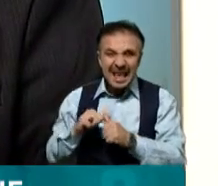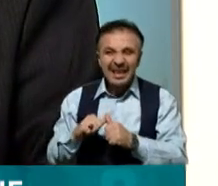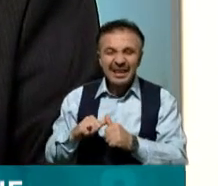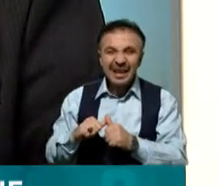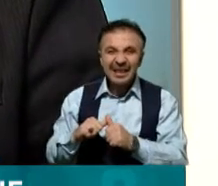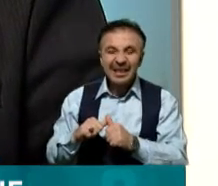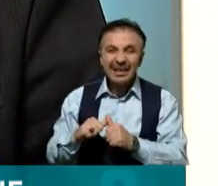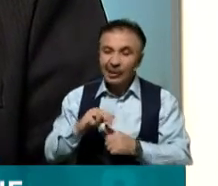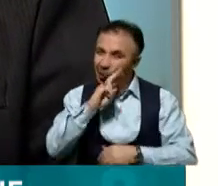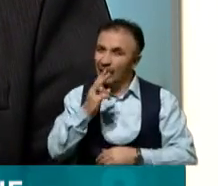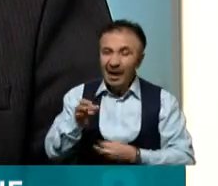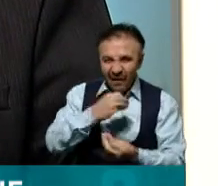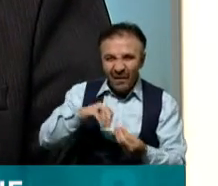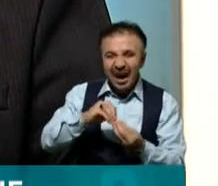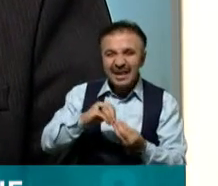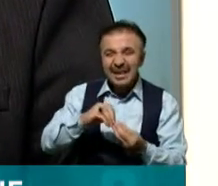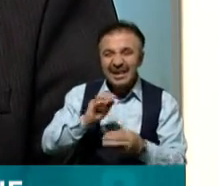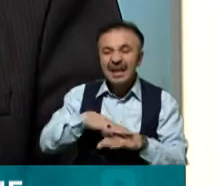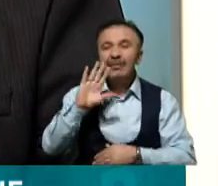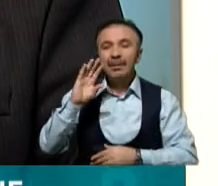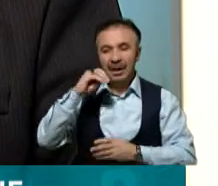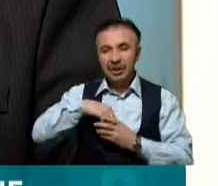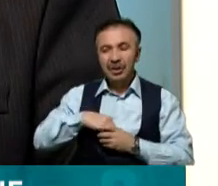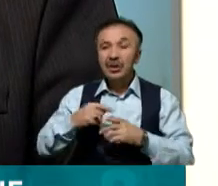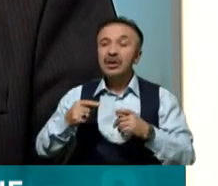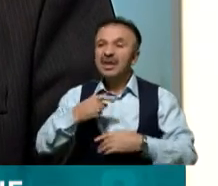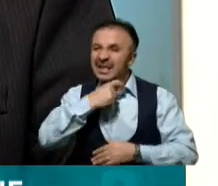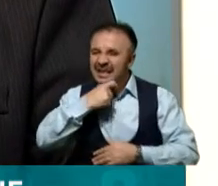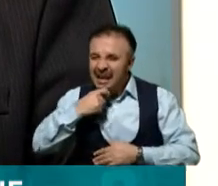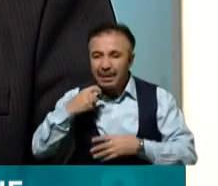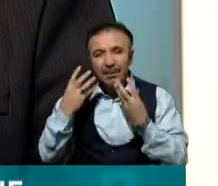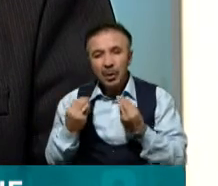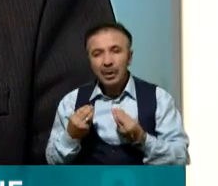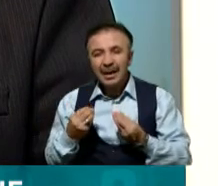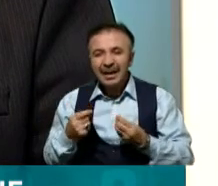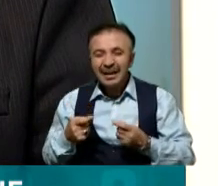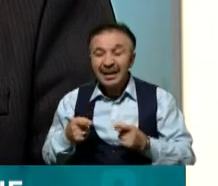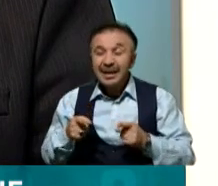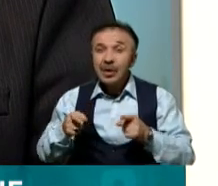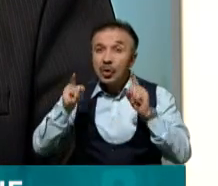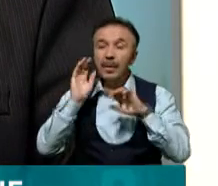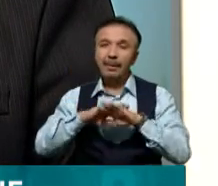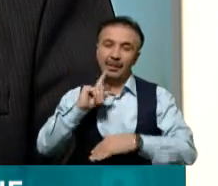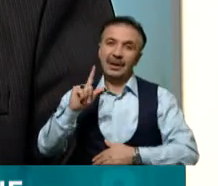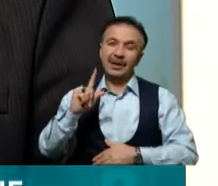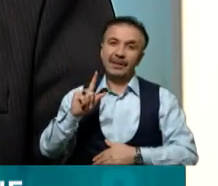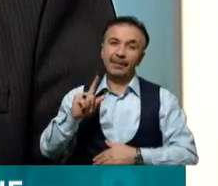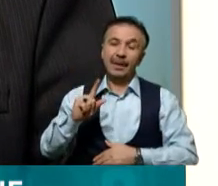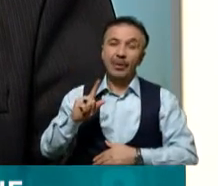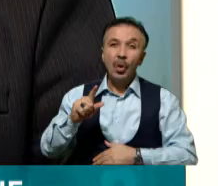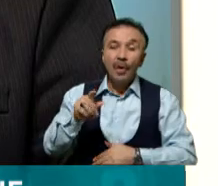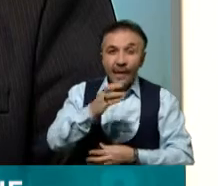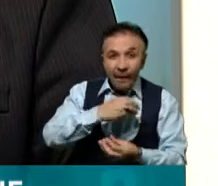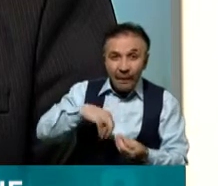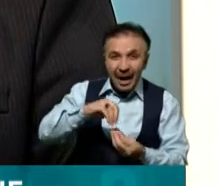içten, samimiyetle Rabbimizle dönmek. Ve bir de o faizden elde edilen gelir